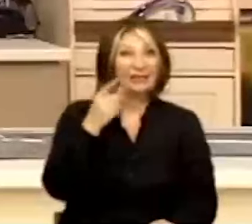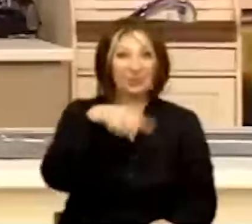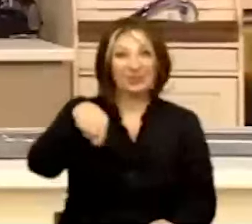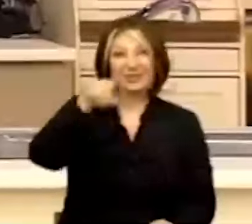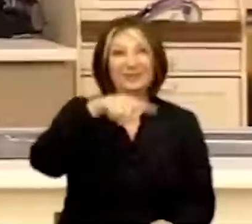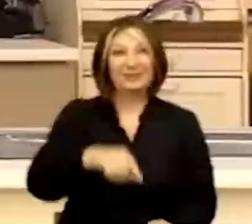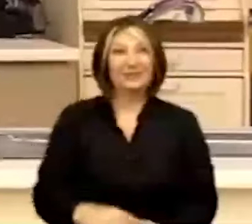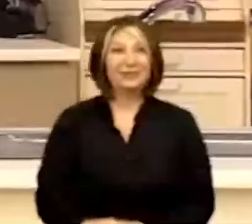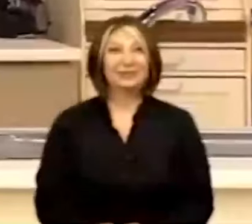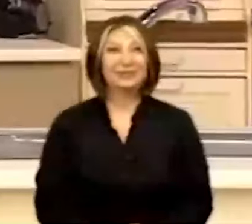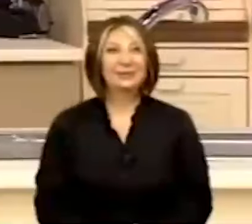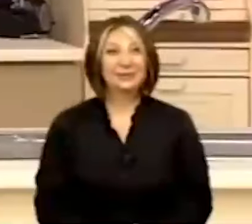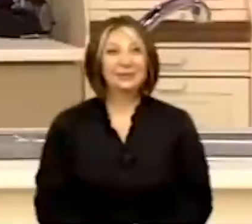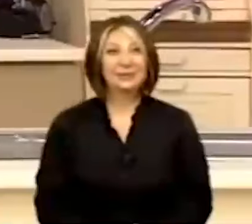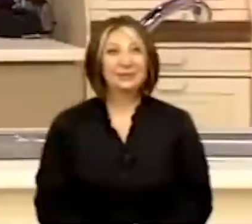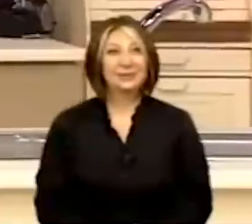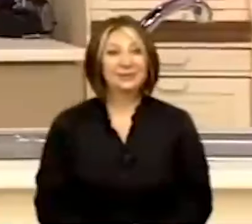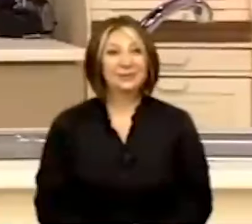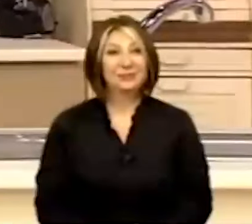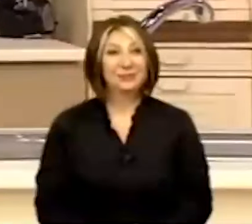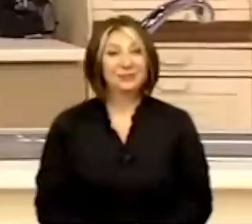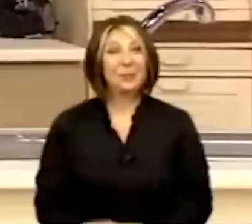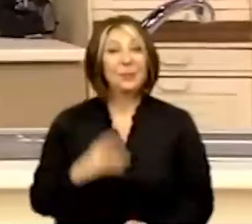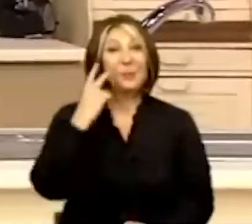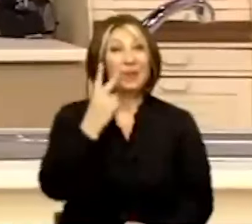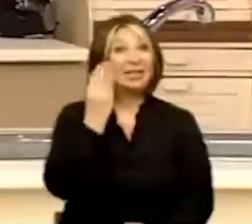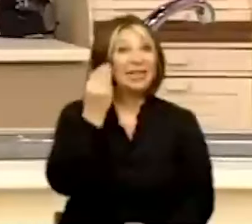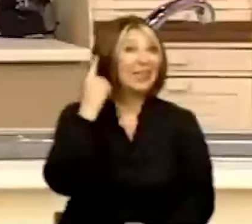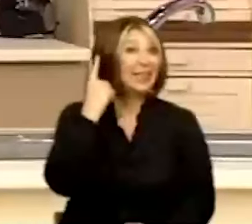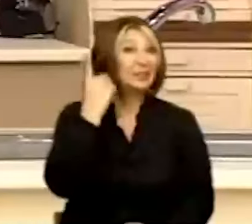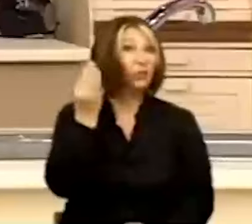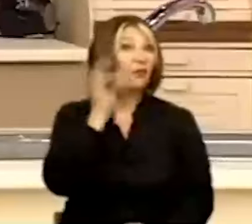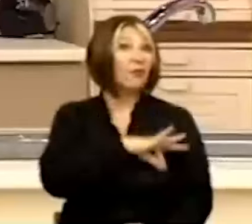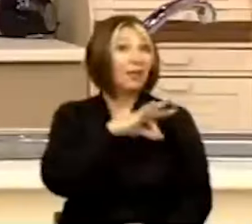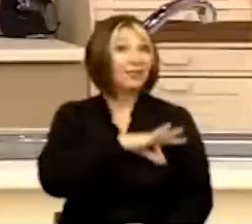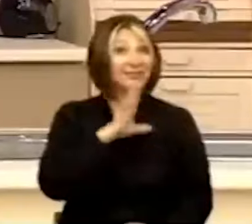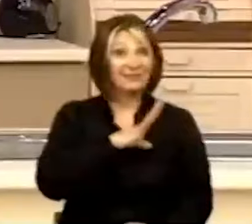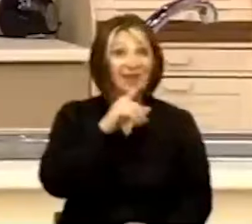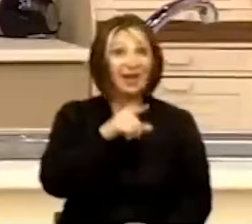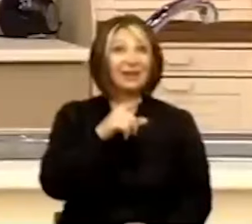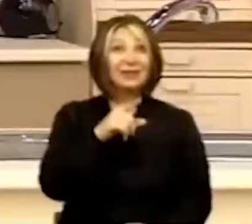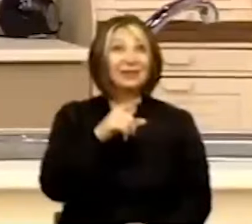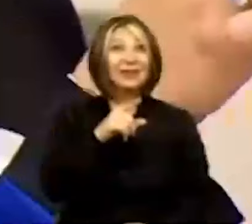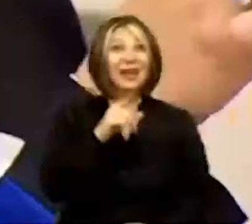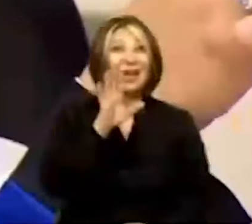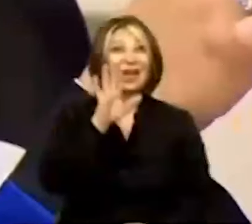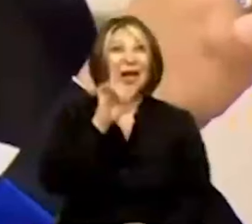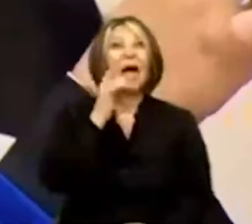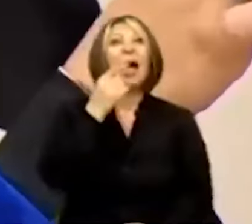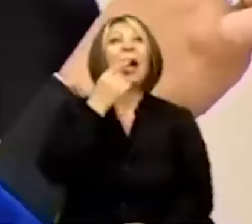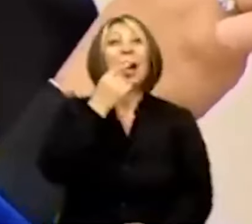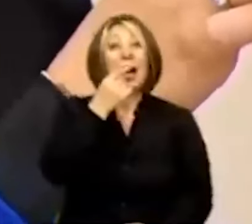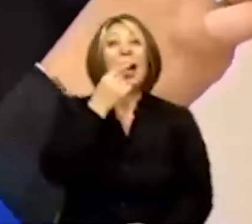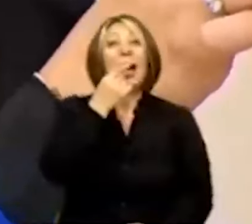seyircilerimiz burada. Ya ay bakın hanımlar iyi dinleyin, çok faydalı tavsiyeler bunlar. Ay yalnız ben hapşıracak